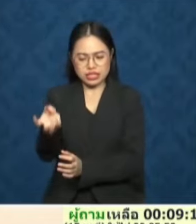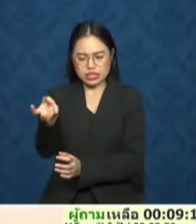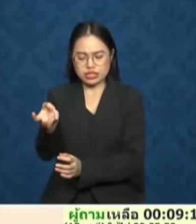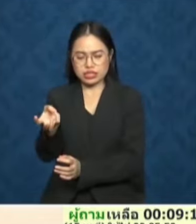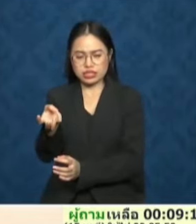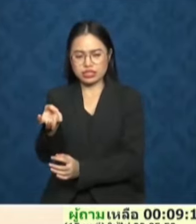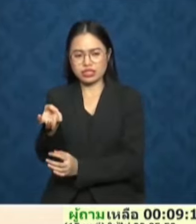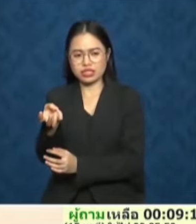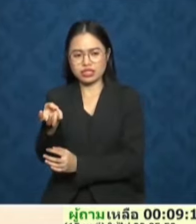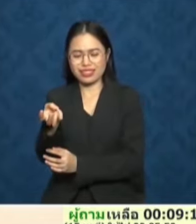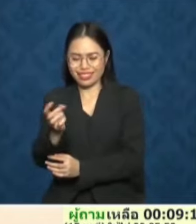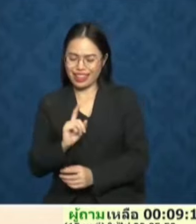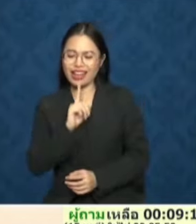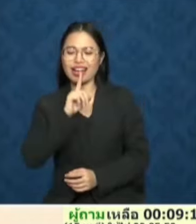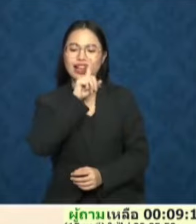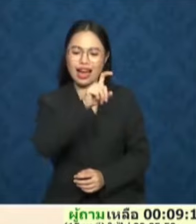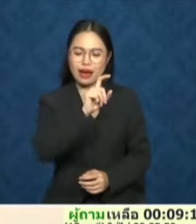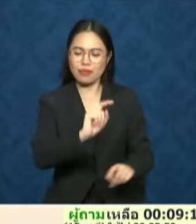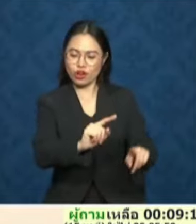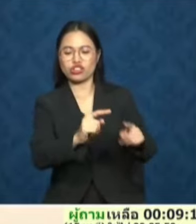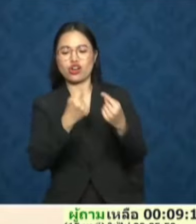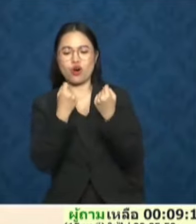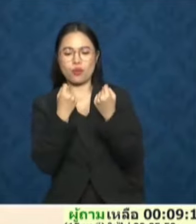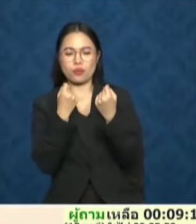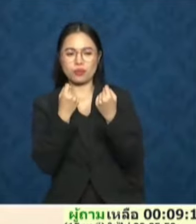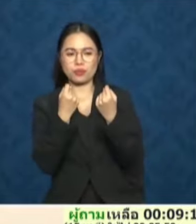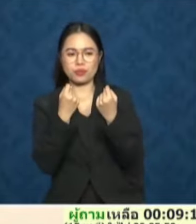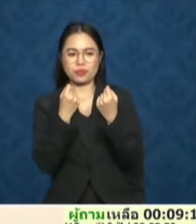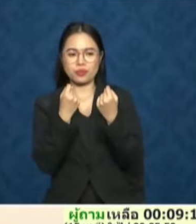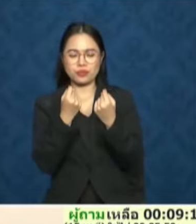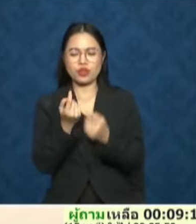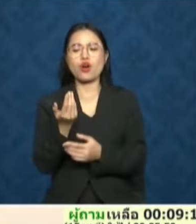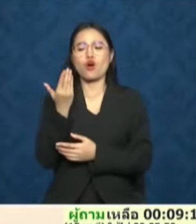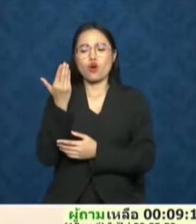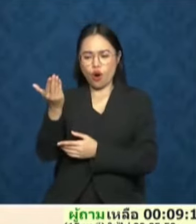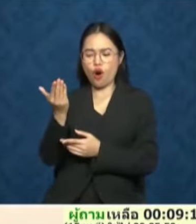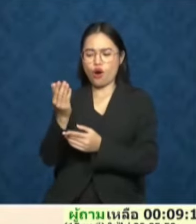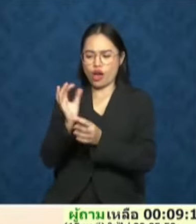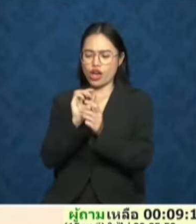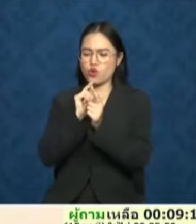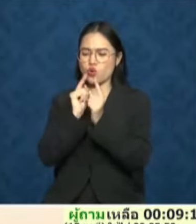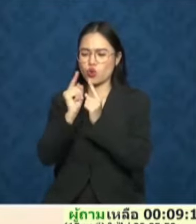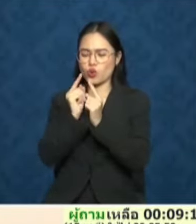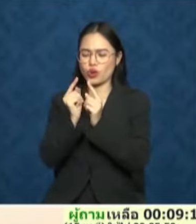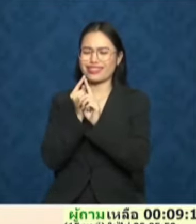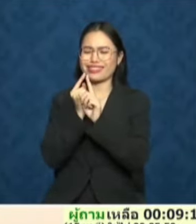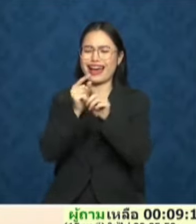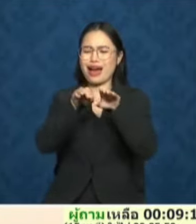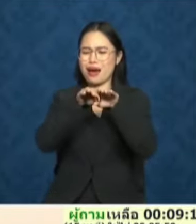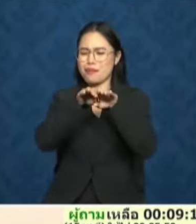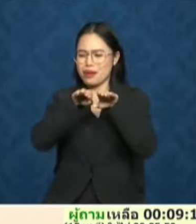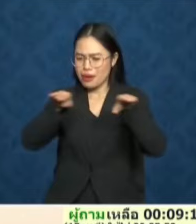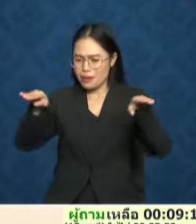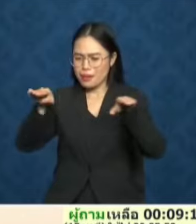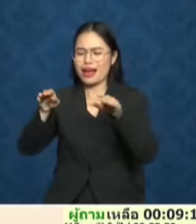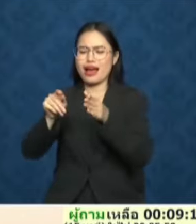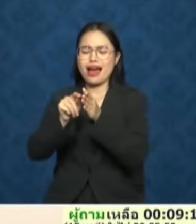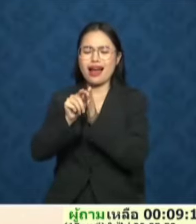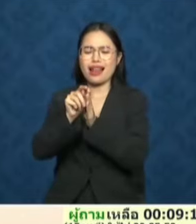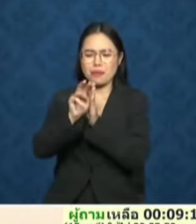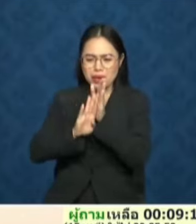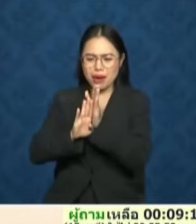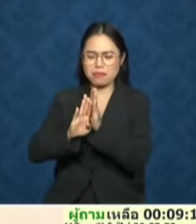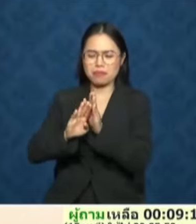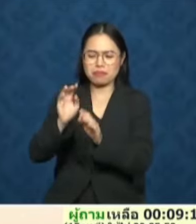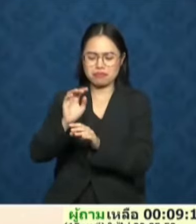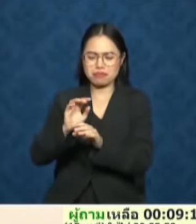แล้วก็ถามมาแล้วก็ต่อไปนะครัขควกลันางให้เปไปถามข้อบัครั เดียจะเกดการปทกวก็เสียเว